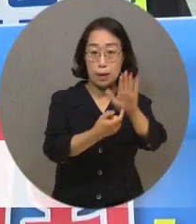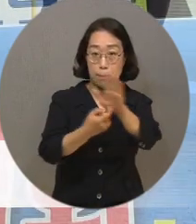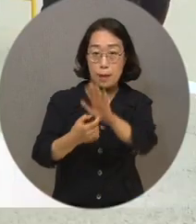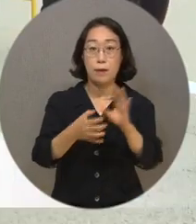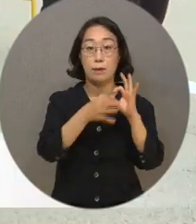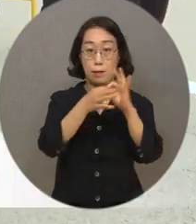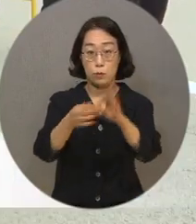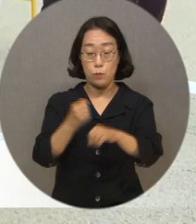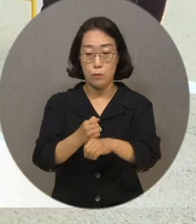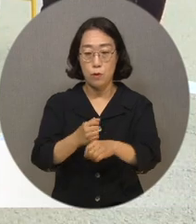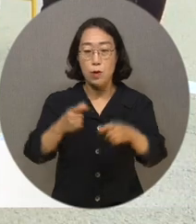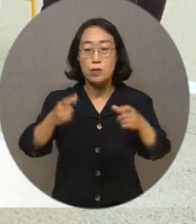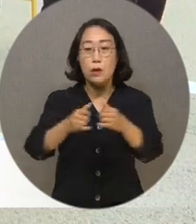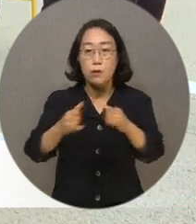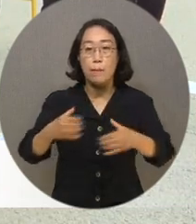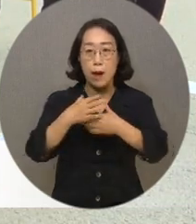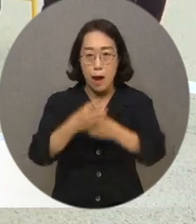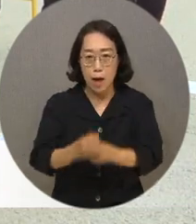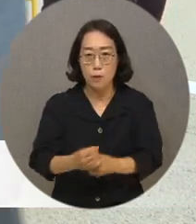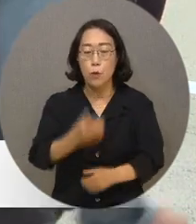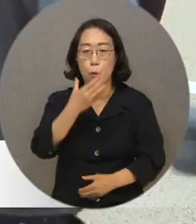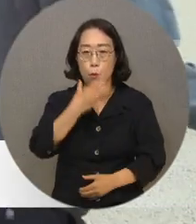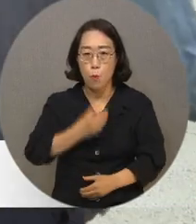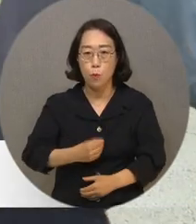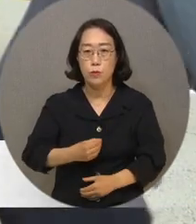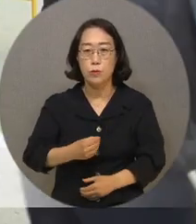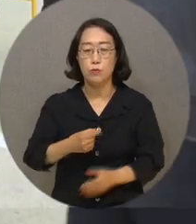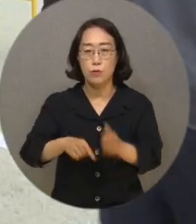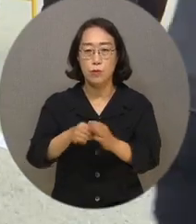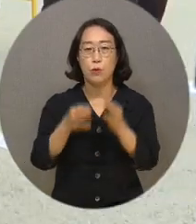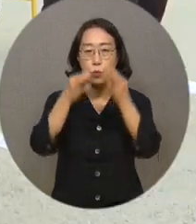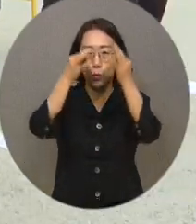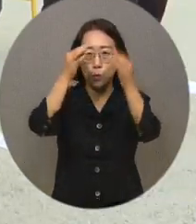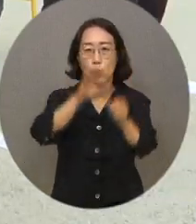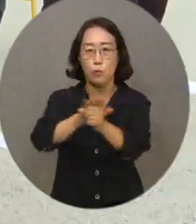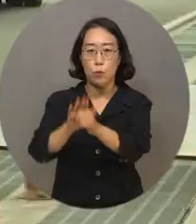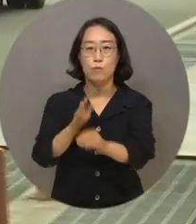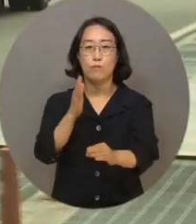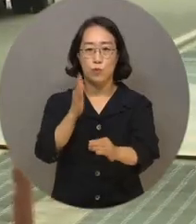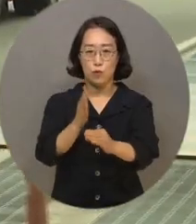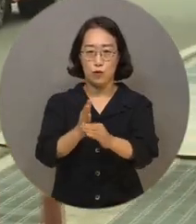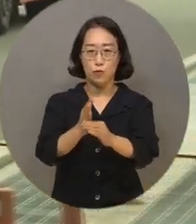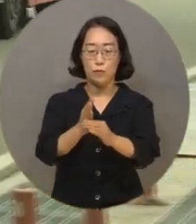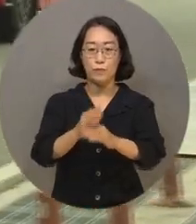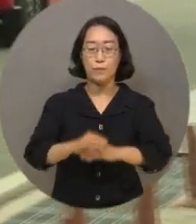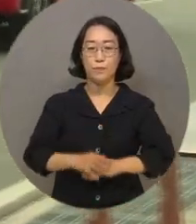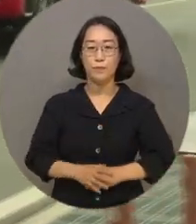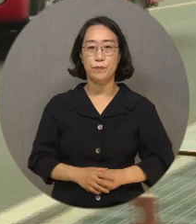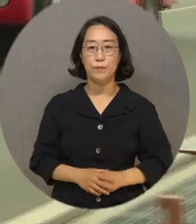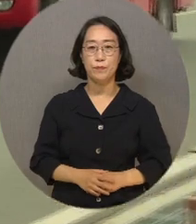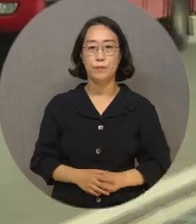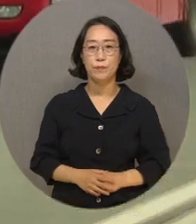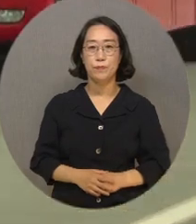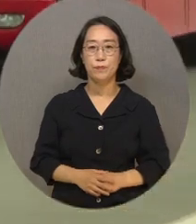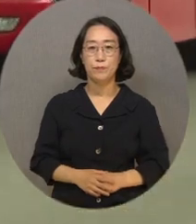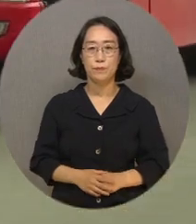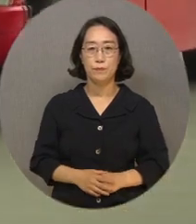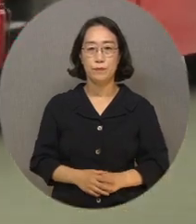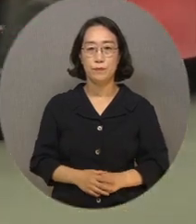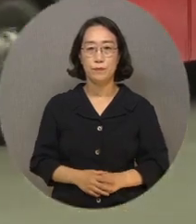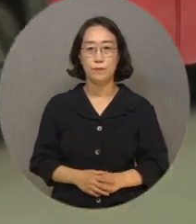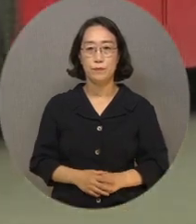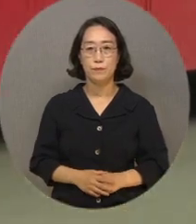등 시민 안전과 노동복지 향상에 힘쓰고 있습니다. 복지TV 뉴스 김정현입니다.